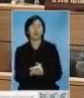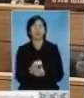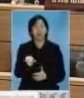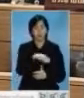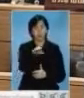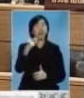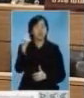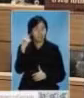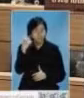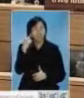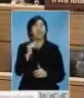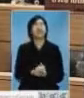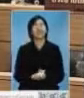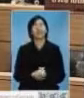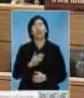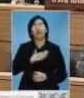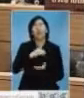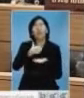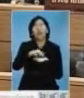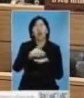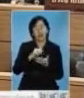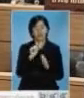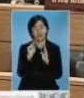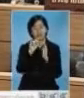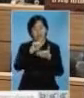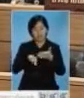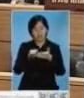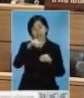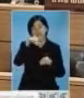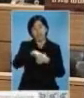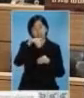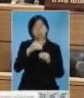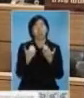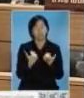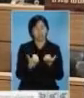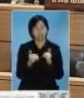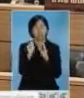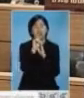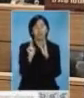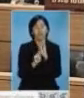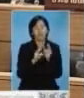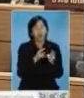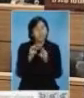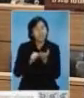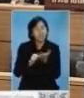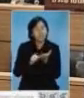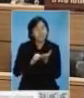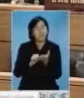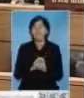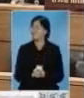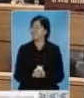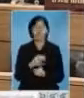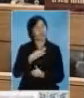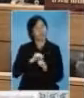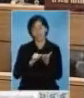มนะครับเพราะฉะนั้นผมจึงบอกว่าการเลือกตั้งในเวลานี้ที่จะเลือกตั้งกันตามกฎหมายที่จะแก้ไขใหม่นี้มันยังไม่สม